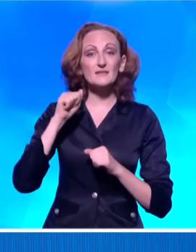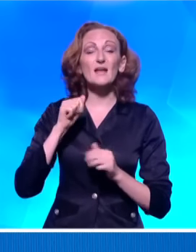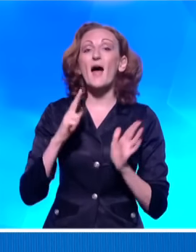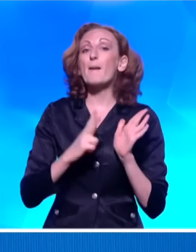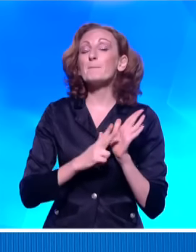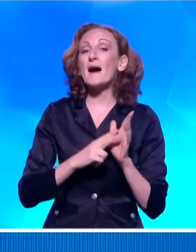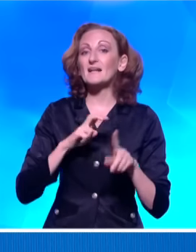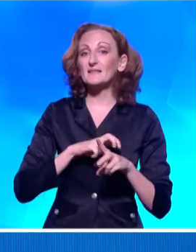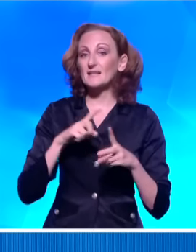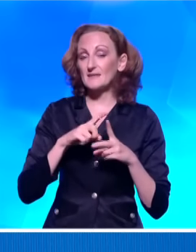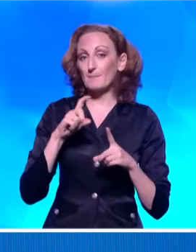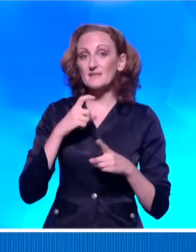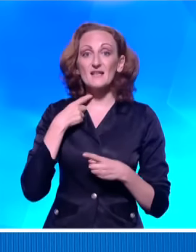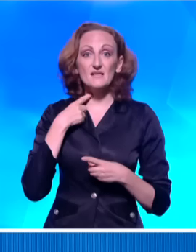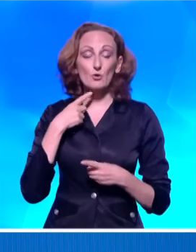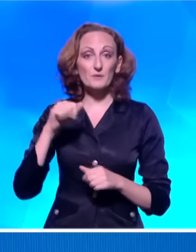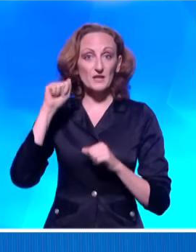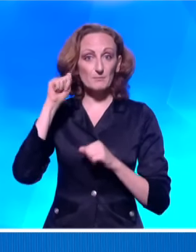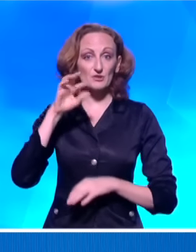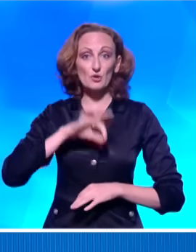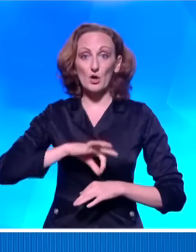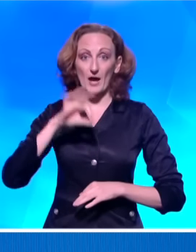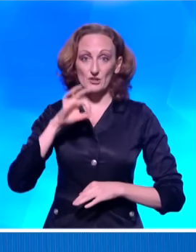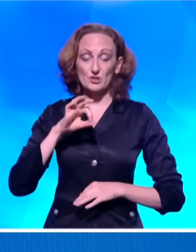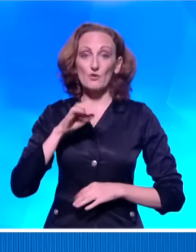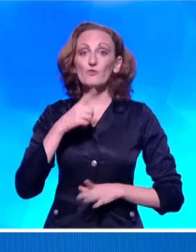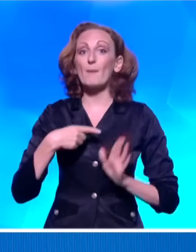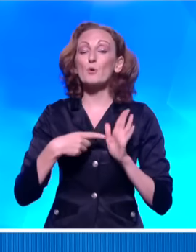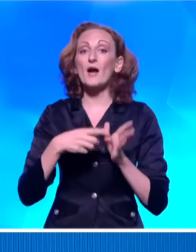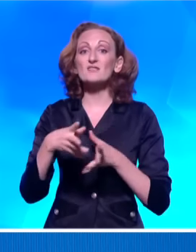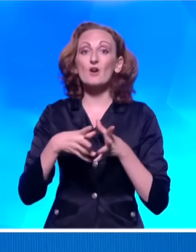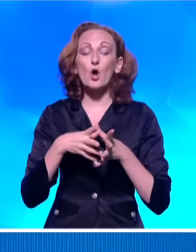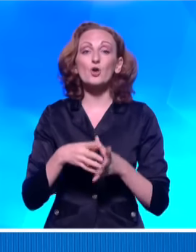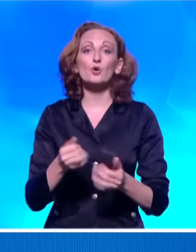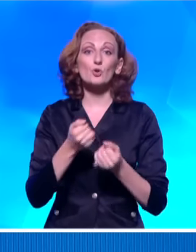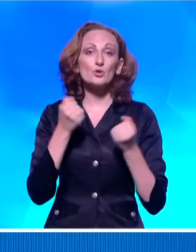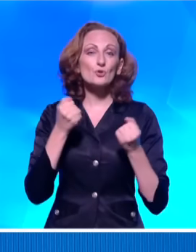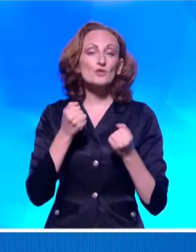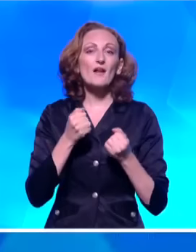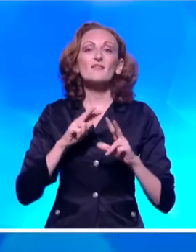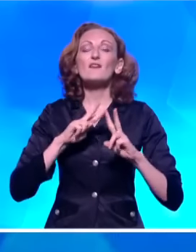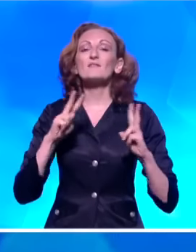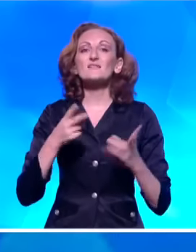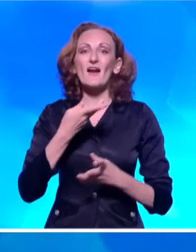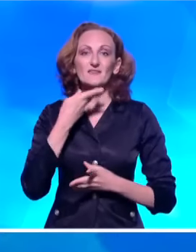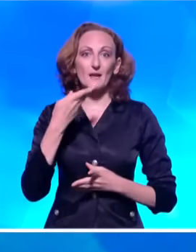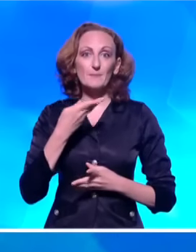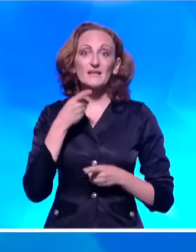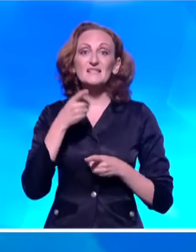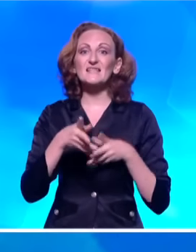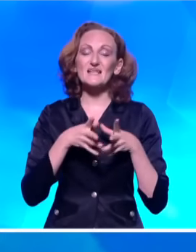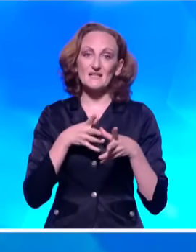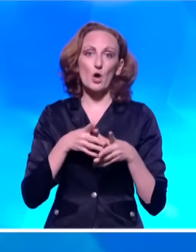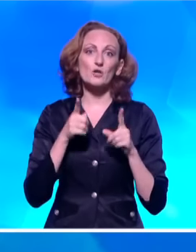и партийното си качество. Това противоусловно действие показва хора, които живеят в паралелния свят на приказките от сараите. Тези хора трябва